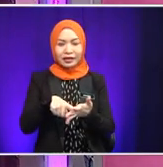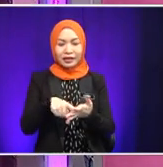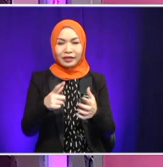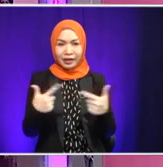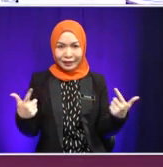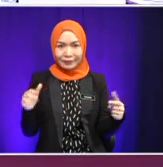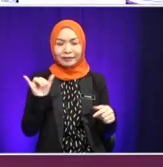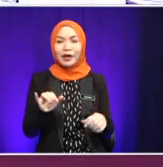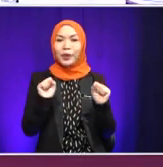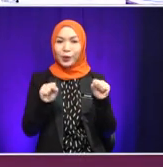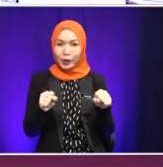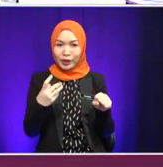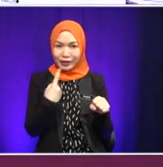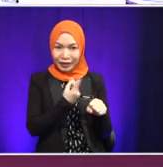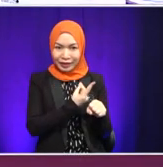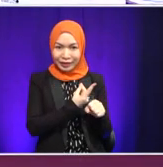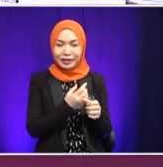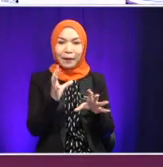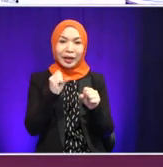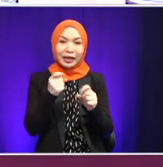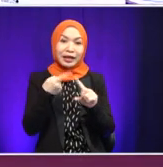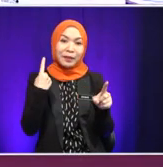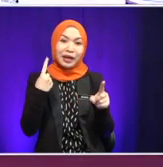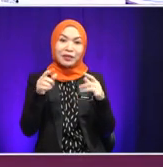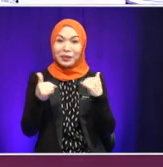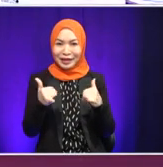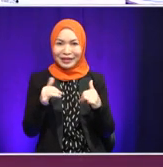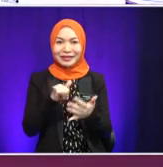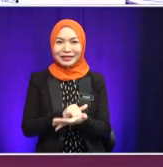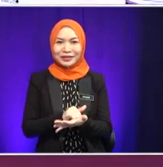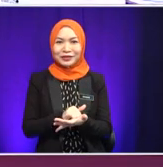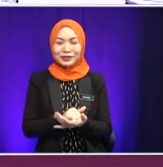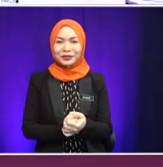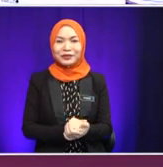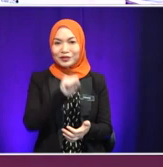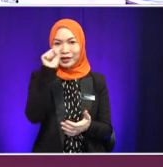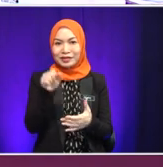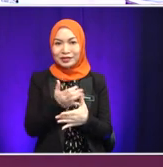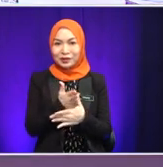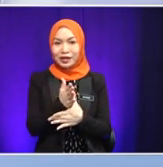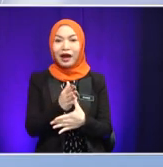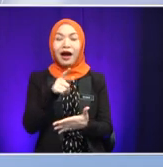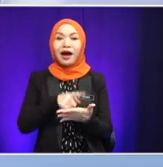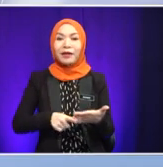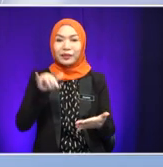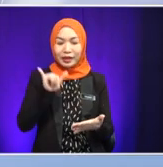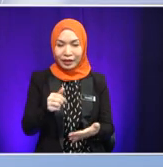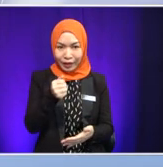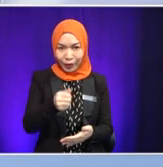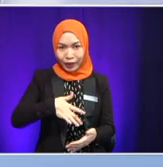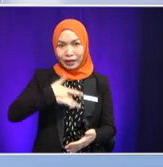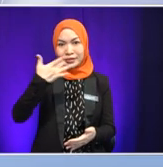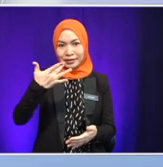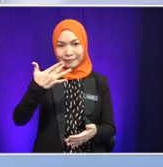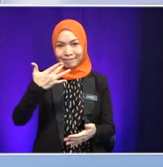pupuk dalam permainan tersebut ya Oke kita tengok kepada soal B kayak Apakah perasaan Anda apabila terlibat